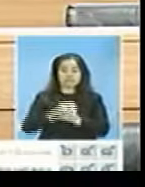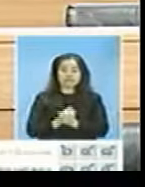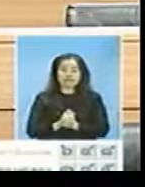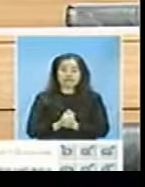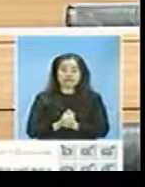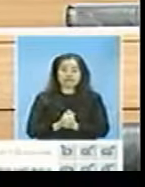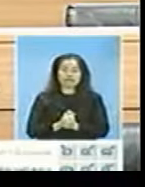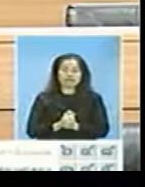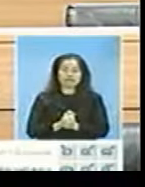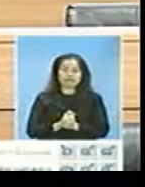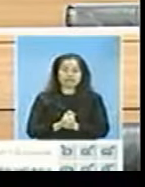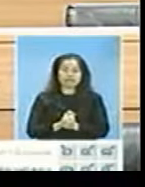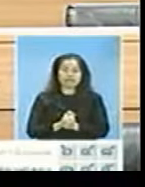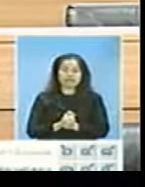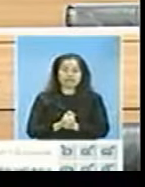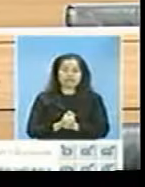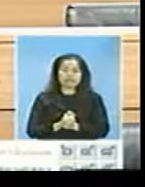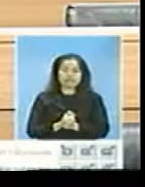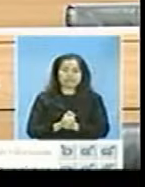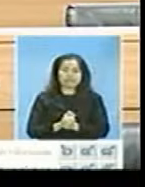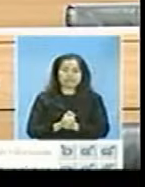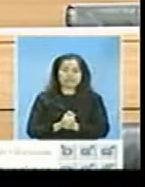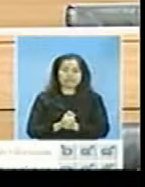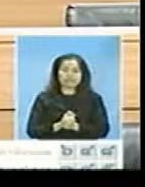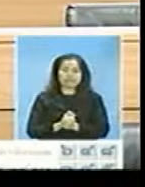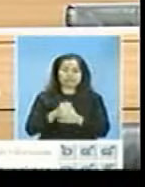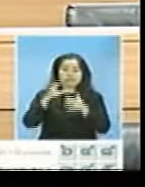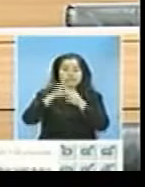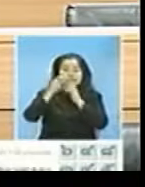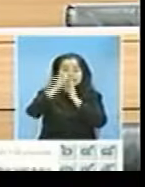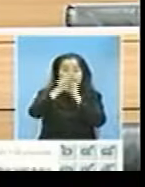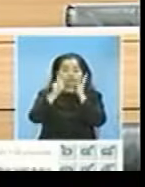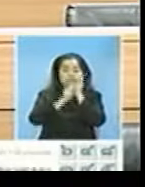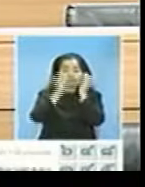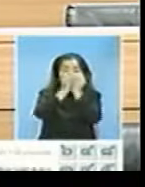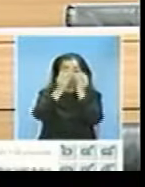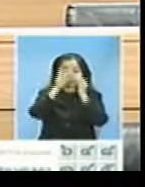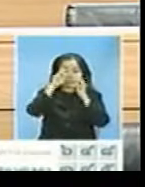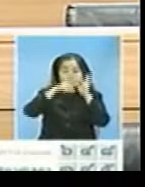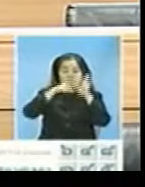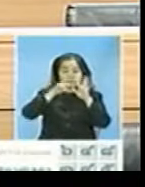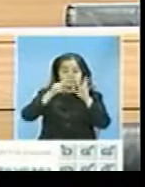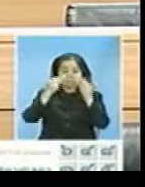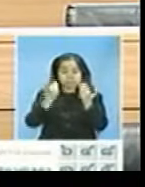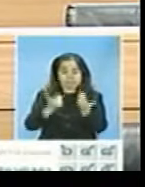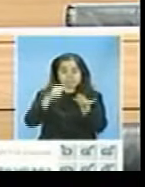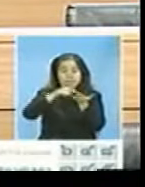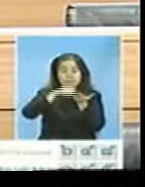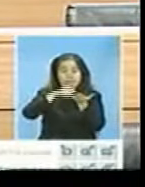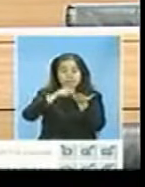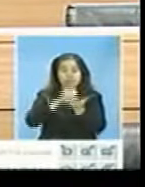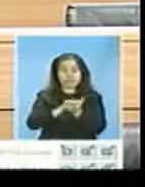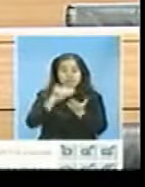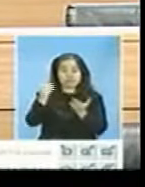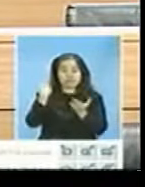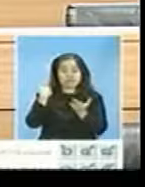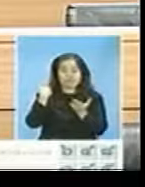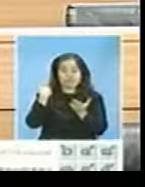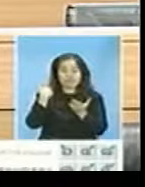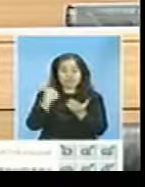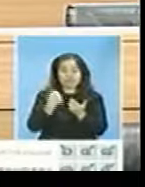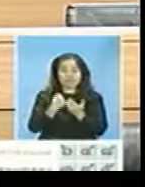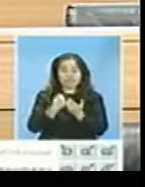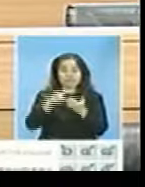ได้เข้าใจว่าร่างรัฐธรรมนูญฉบับนี้เนี่ย มันมีสาเหตุของ